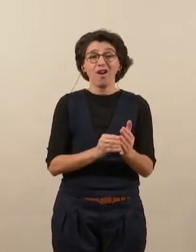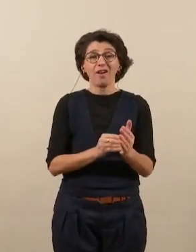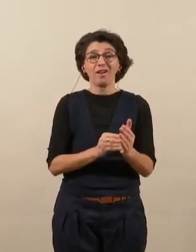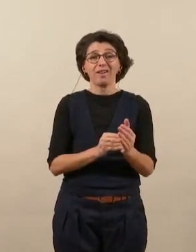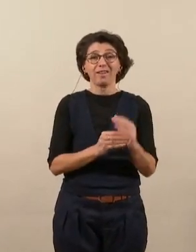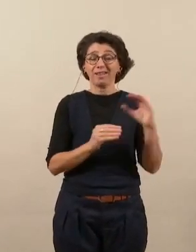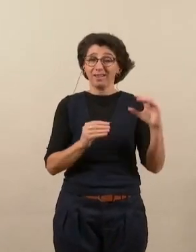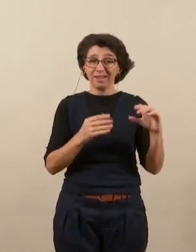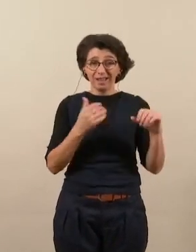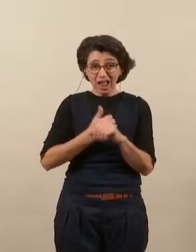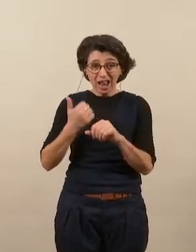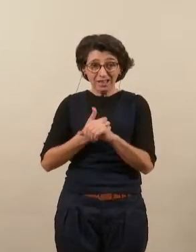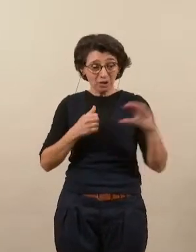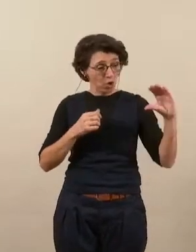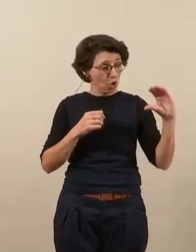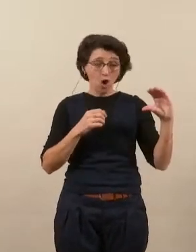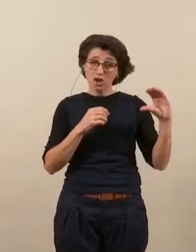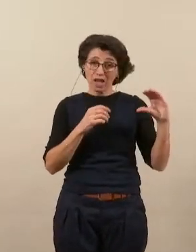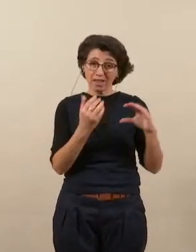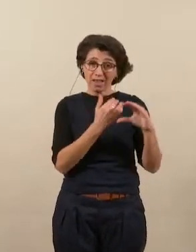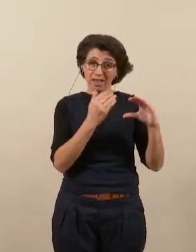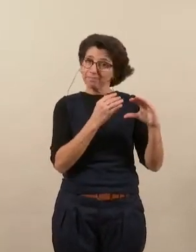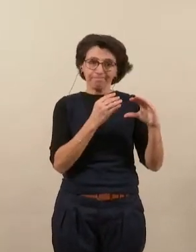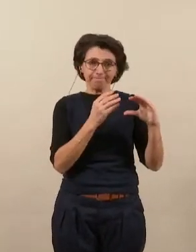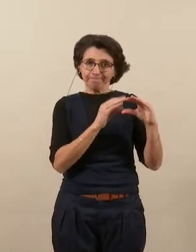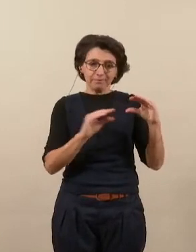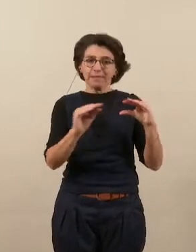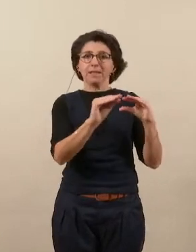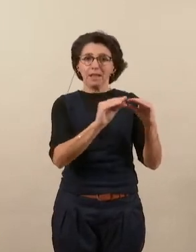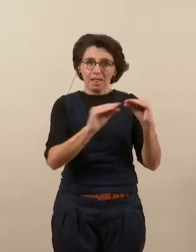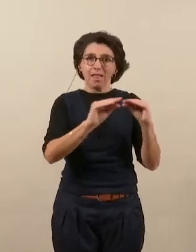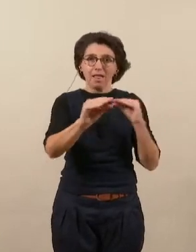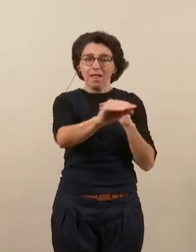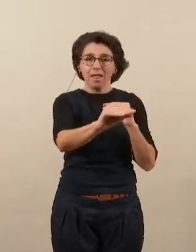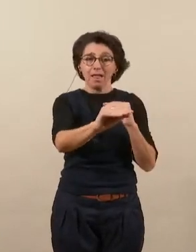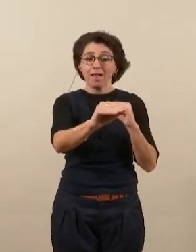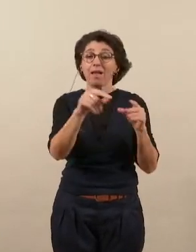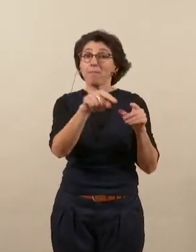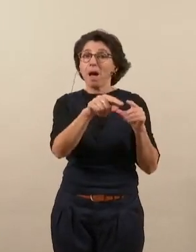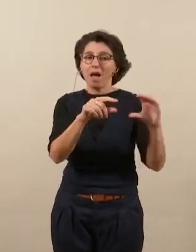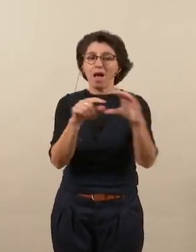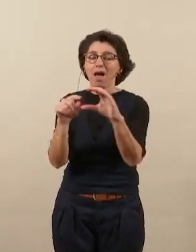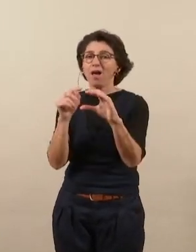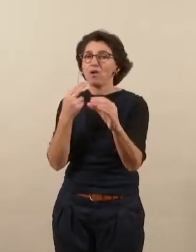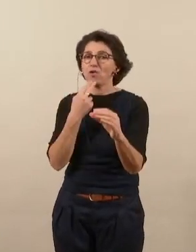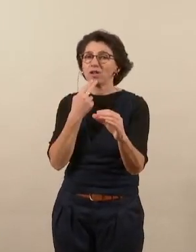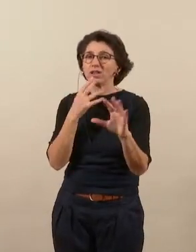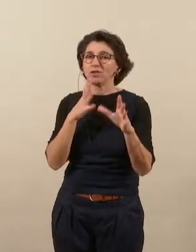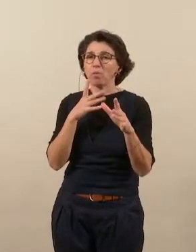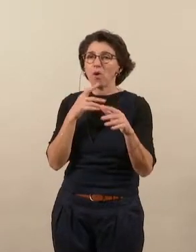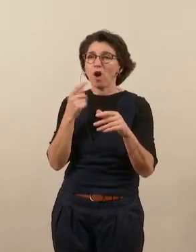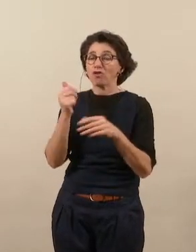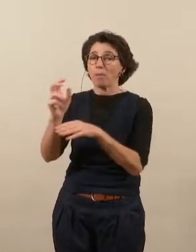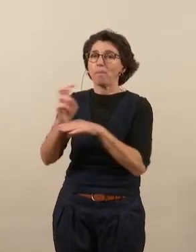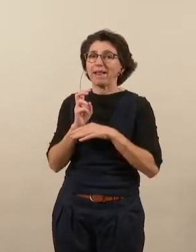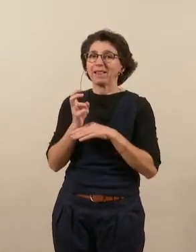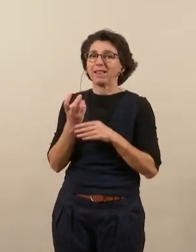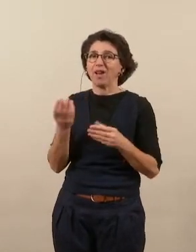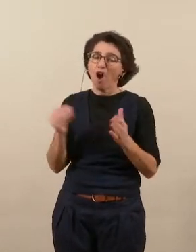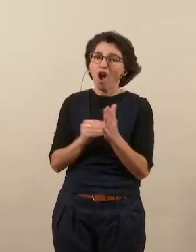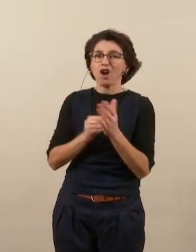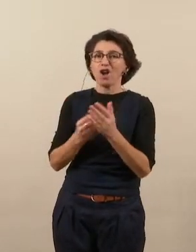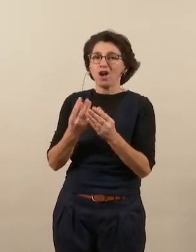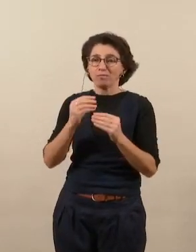du report de la recette pour emprunter. Et donc, comme c'était dit tout à l'heure, effectivement, il serait intéressant et il